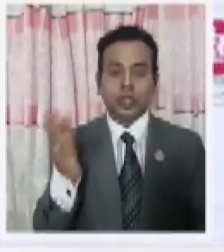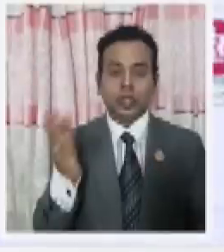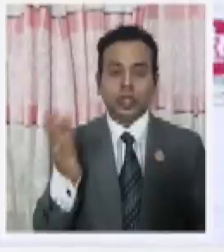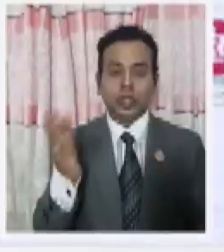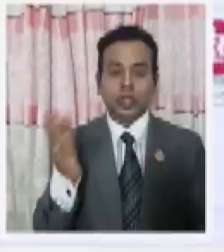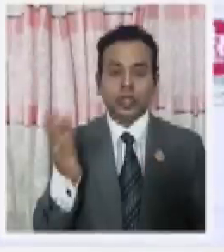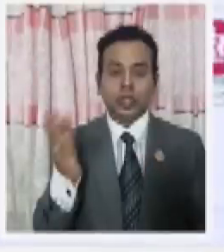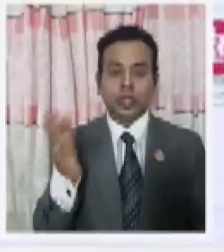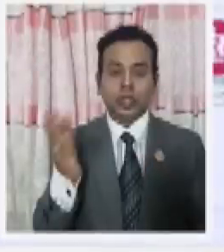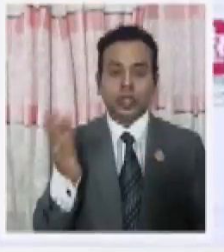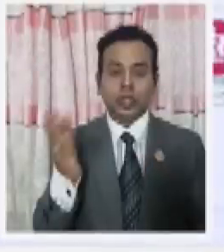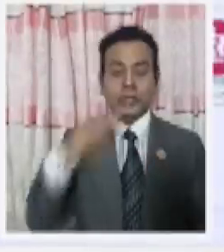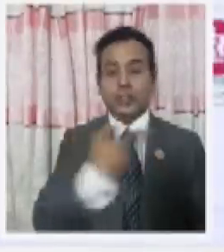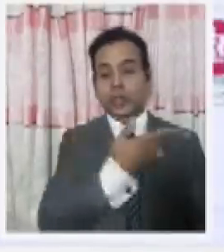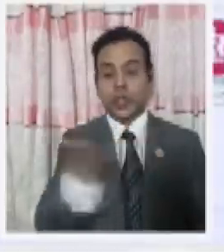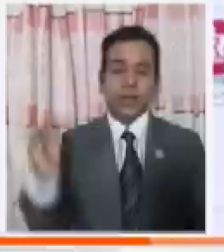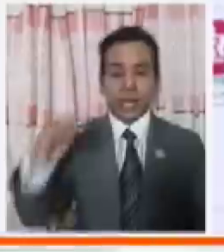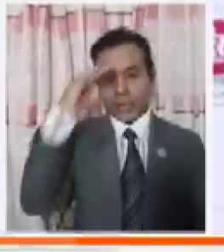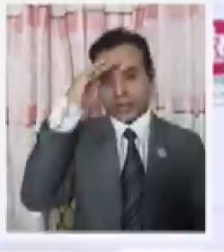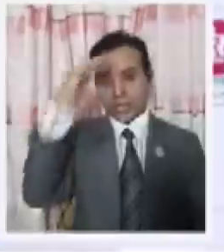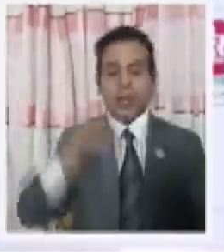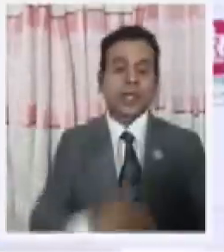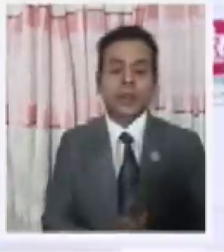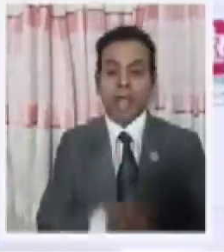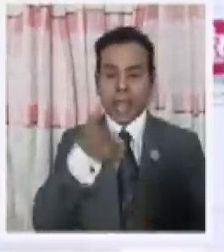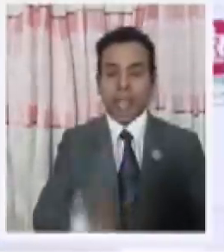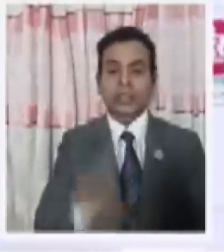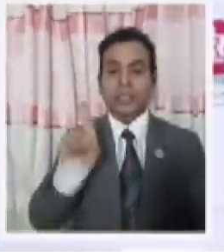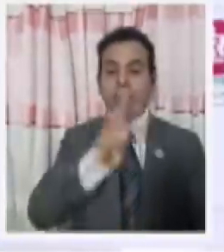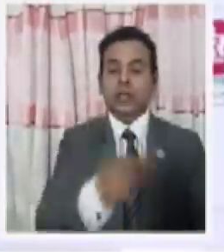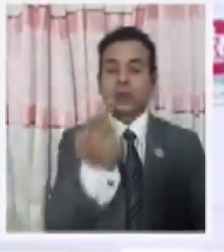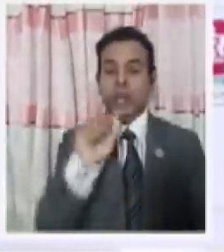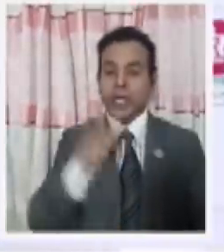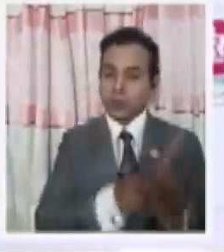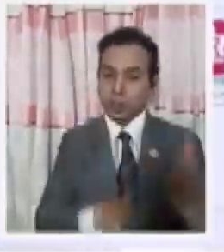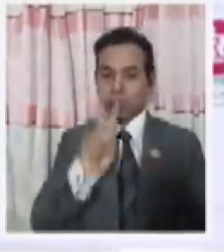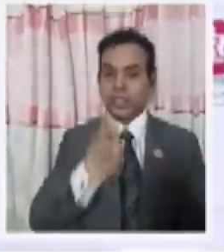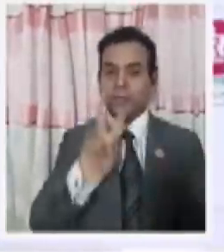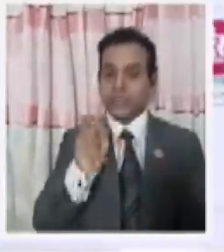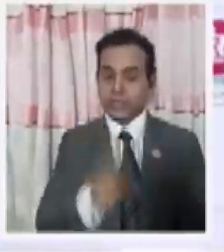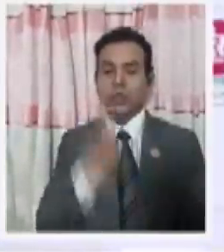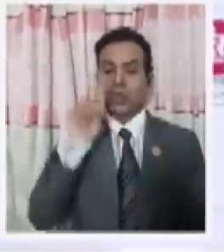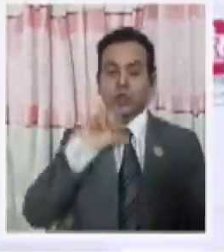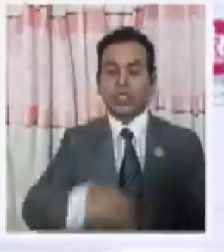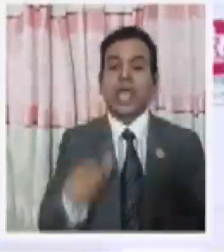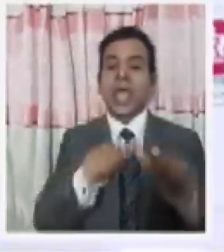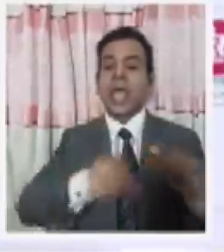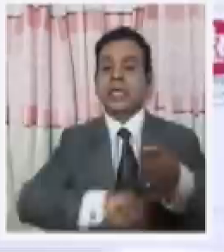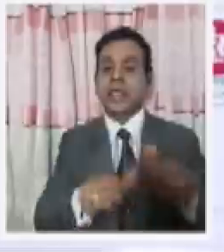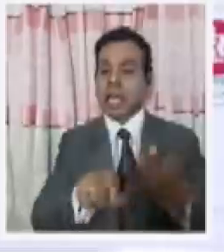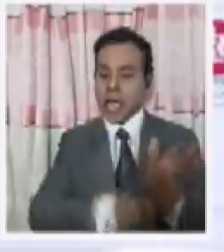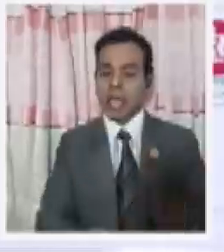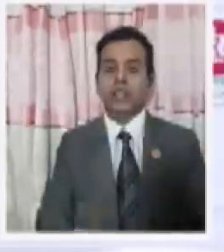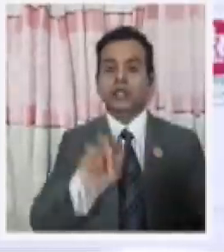এসেছি। 77টি পরীক্ষাগারে পরীক্ষা কার্যক্রম চলমান আছে। গত 24 ঘন্টায় নমুনা সংগ্রহ হয়েছে